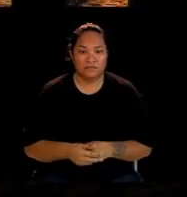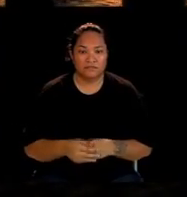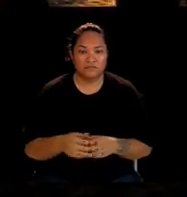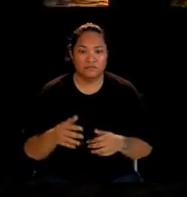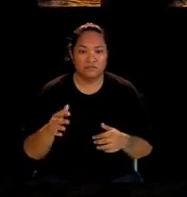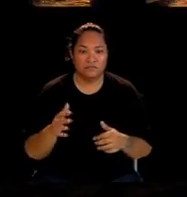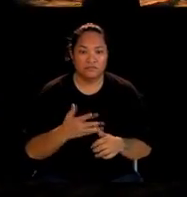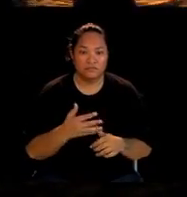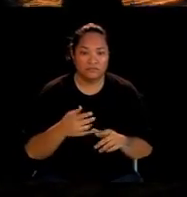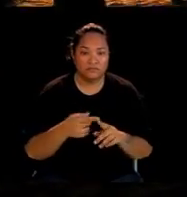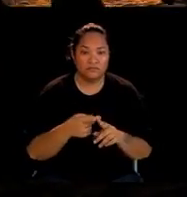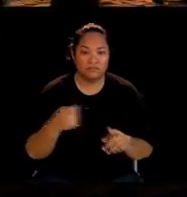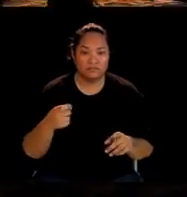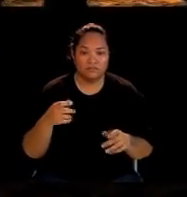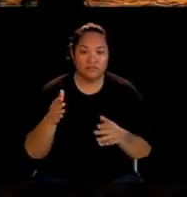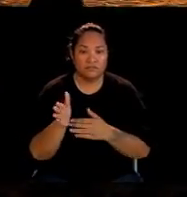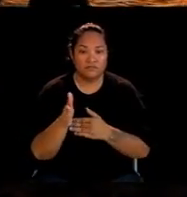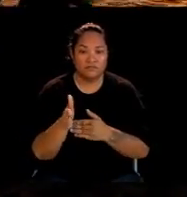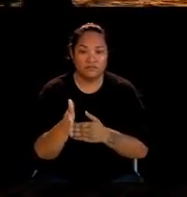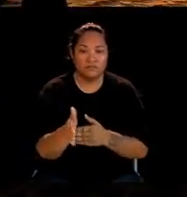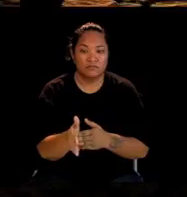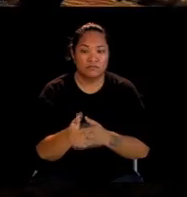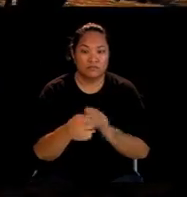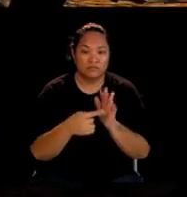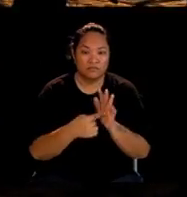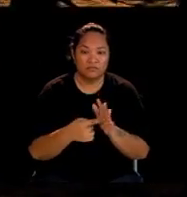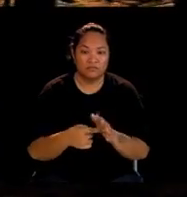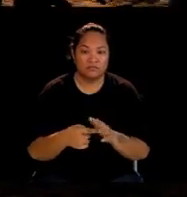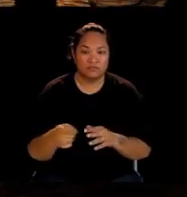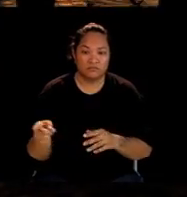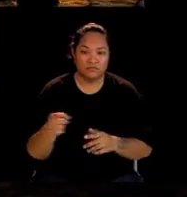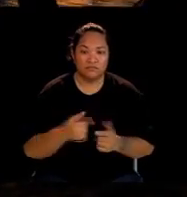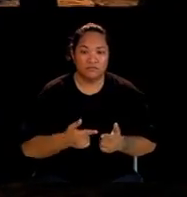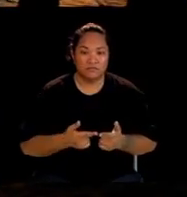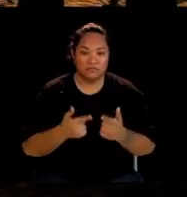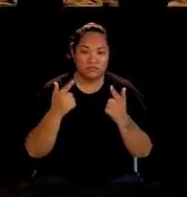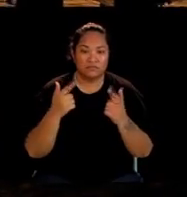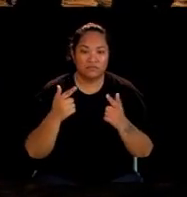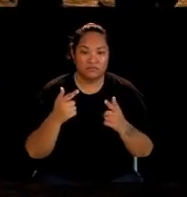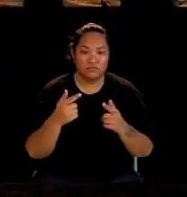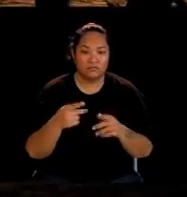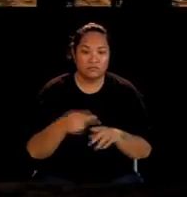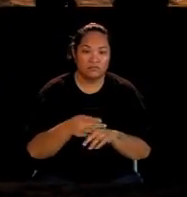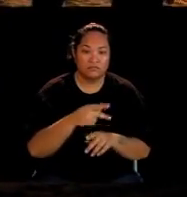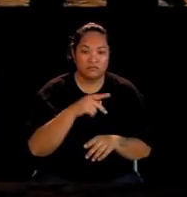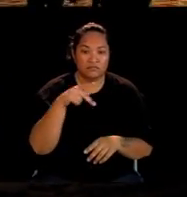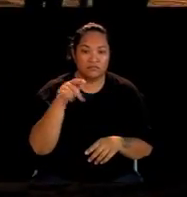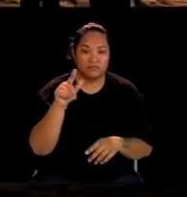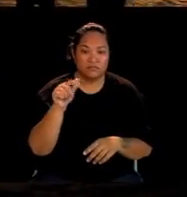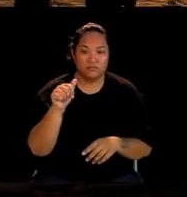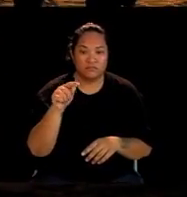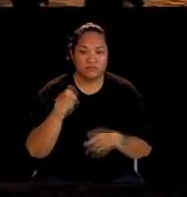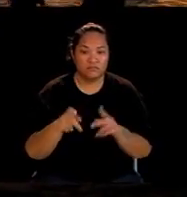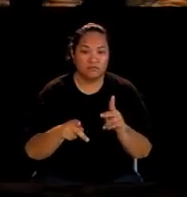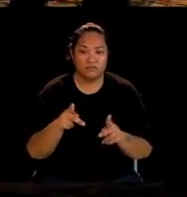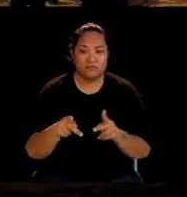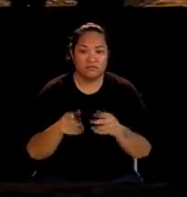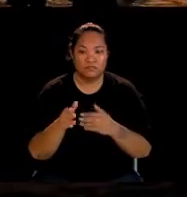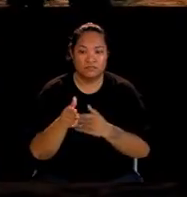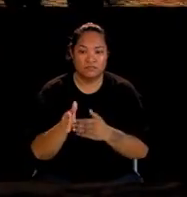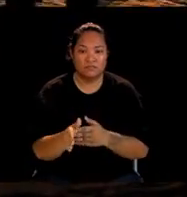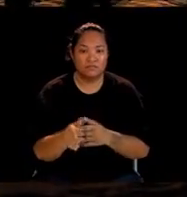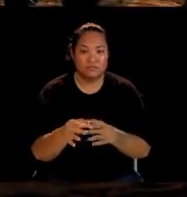Imina 5, igwinahan umegwihan siha, hana anok gi ilinala imanauto